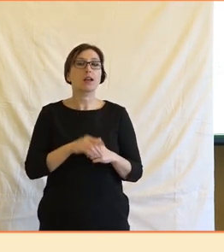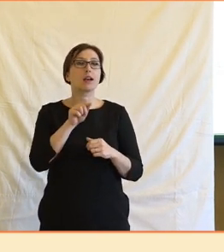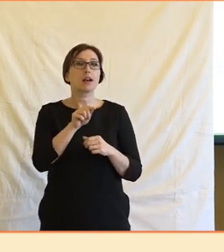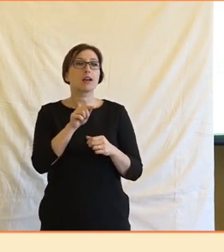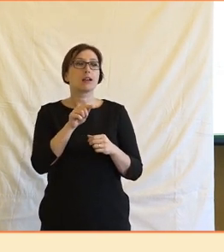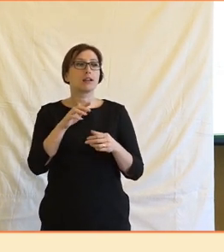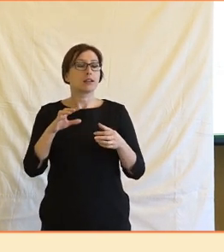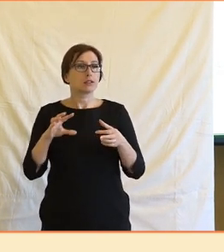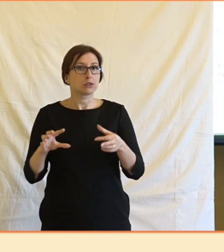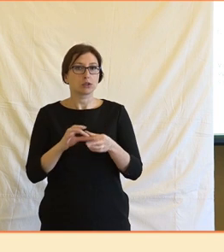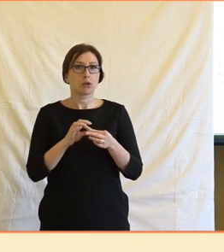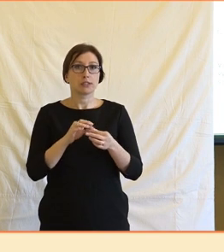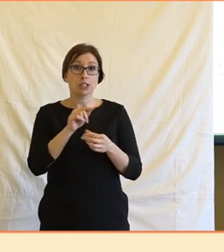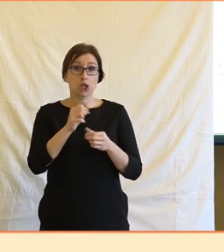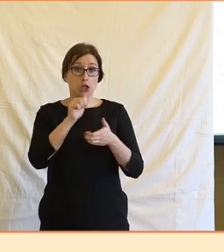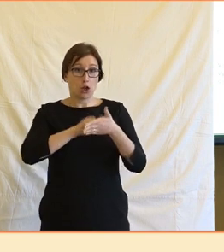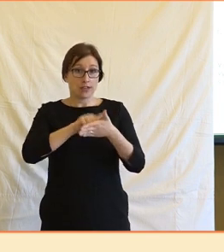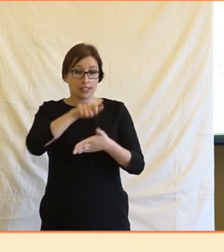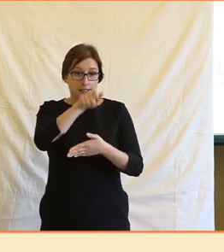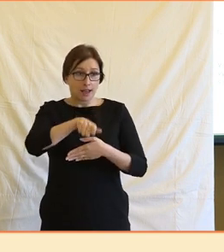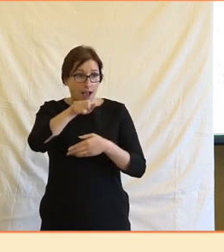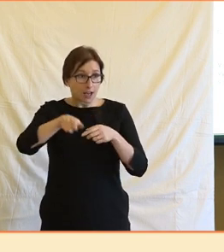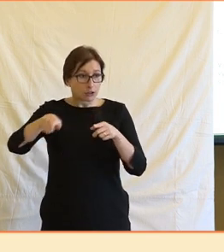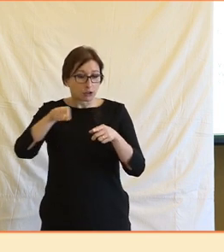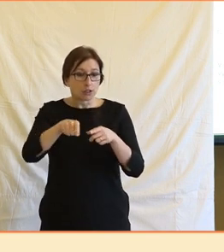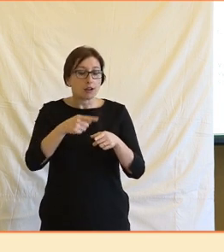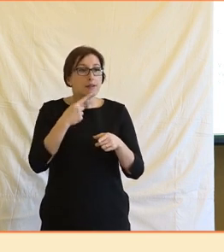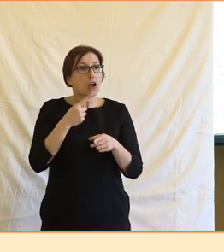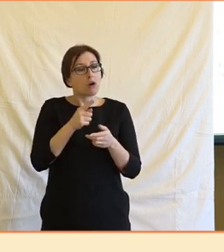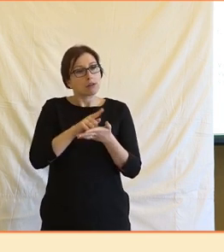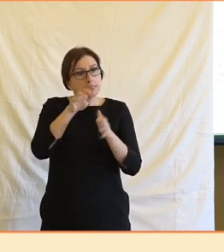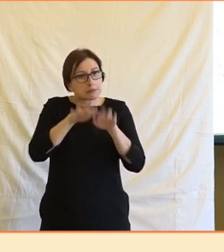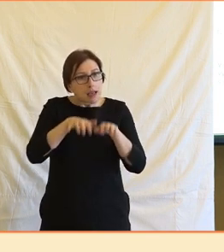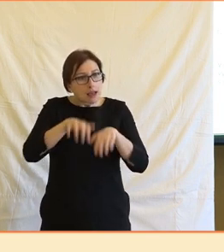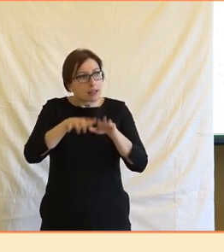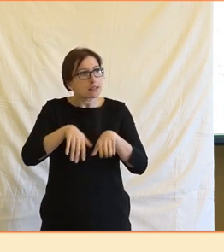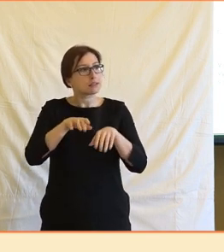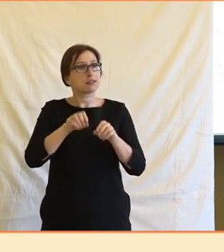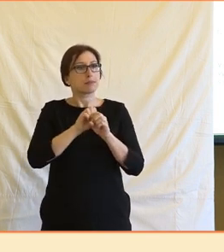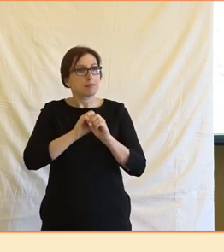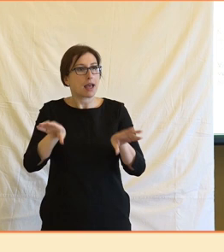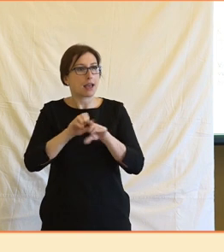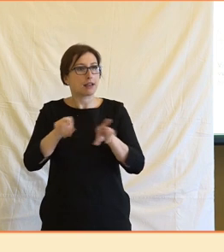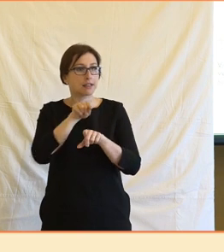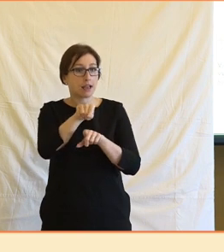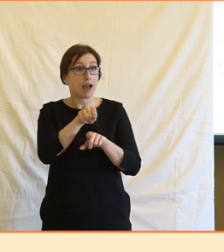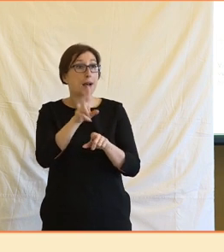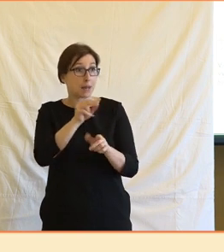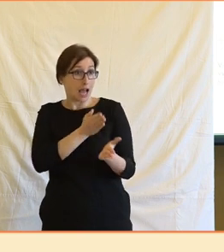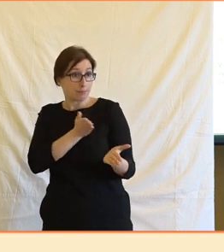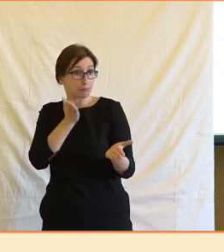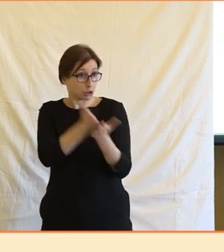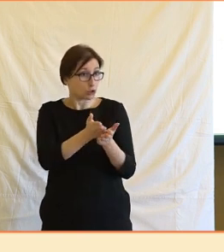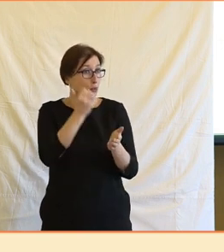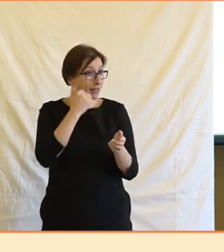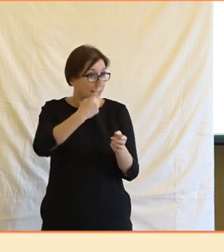nakolik ti novináři vnímají, že obsahy, které produkují, jsou zpřístupněny právě pro